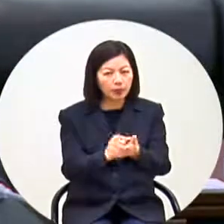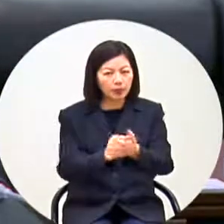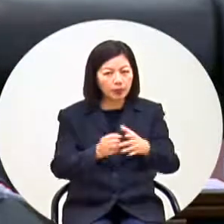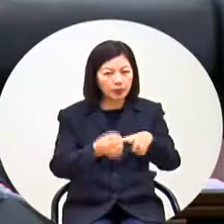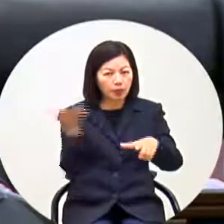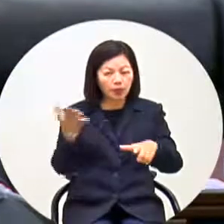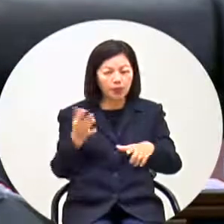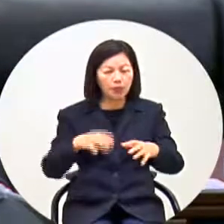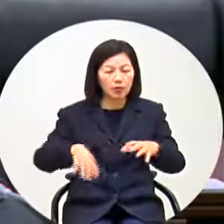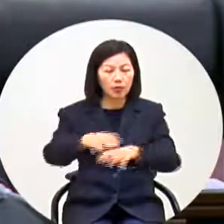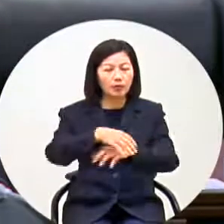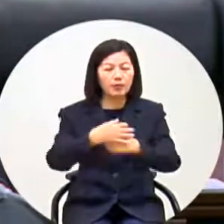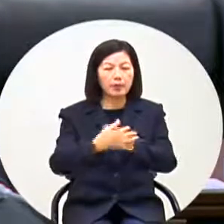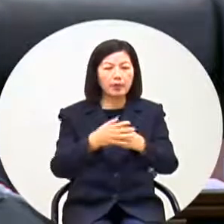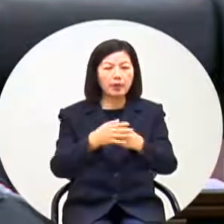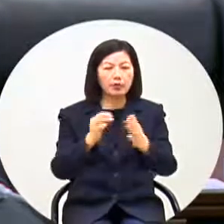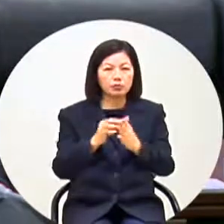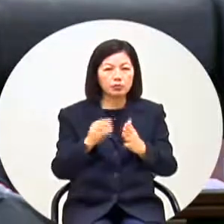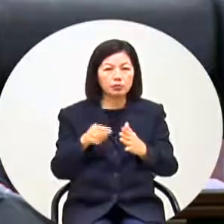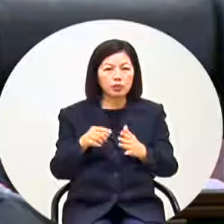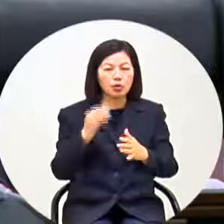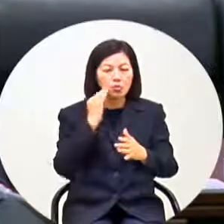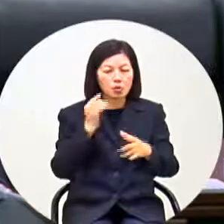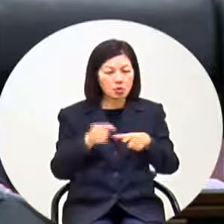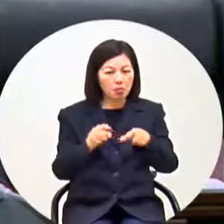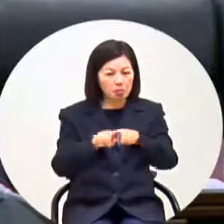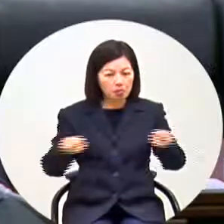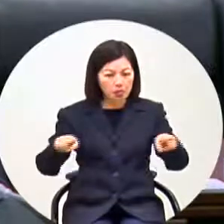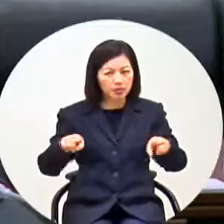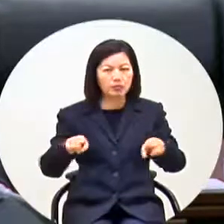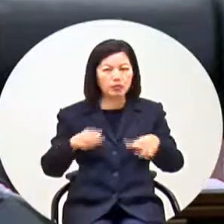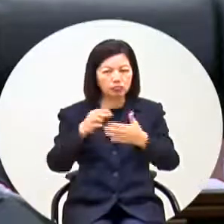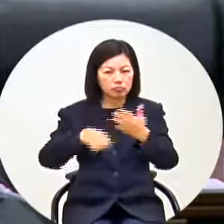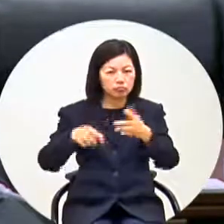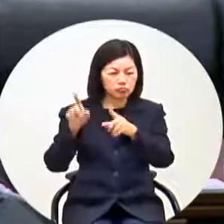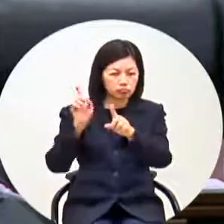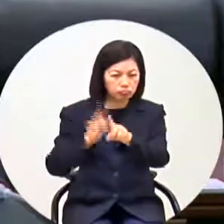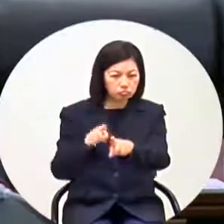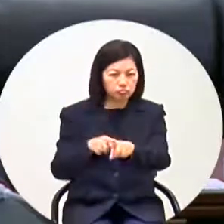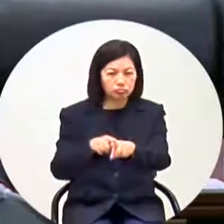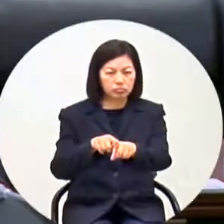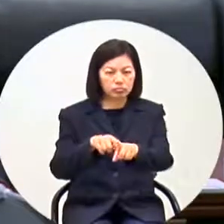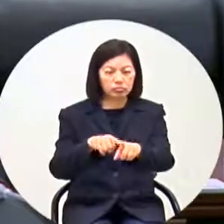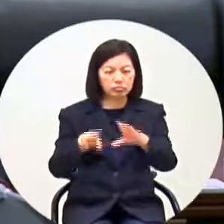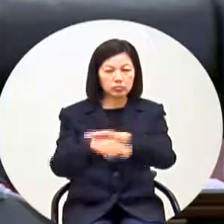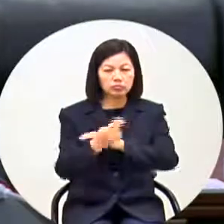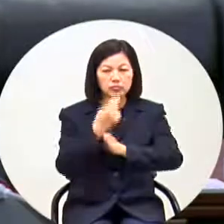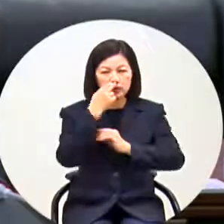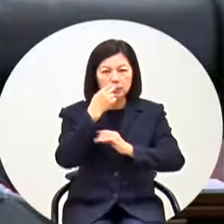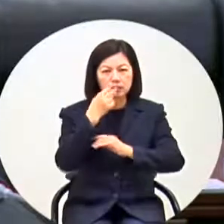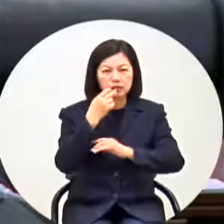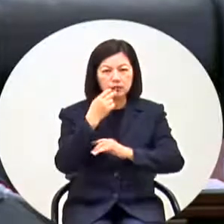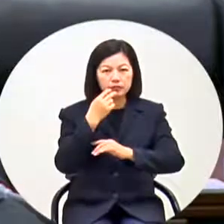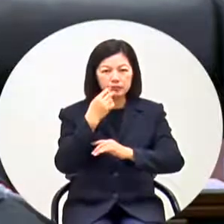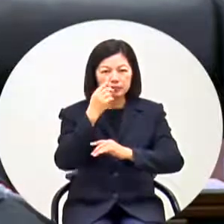的原则下哦，其实我们空污严重的凤山民众哦，更应该要享受